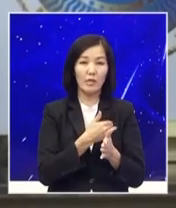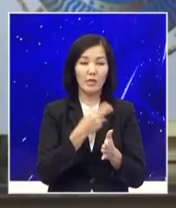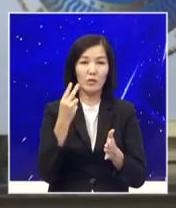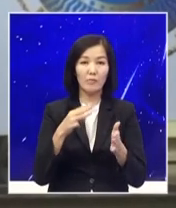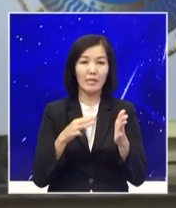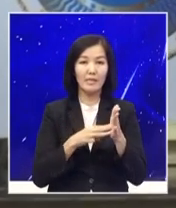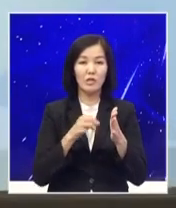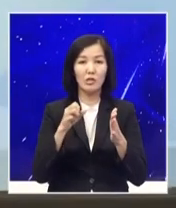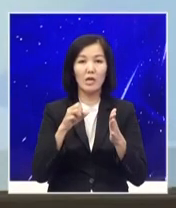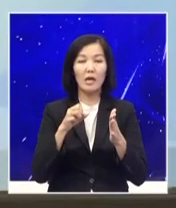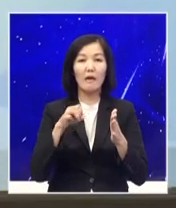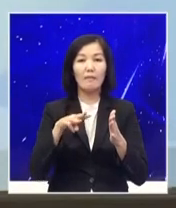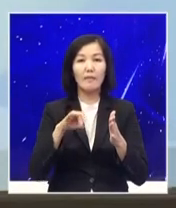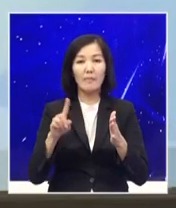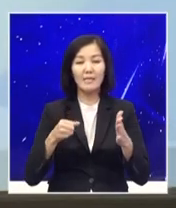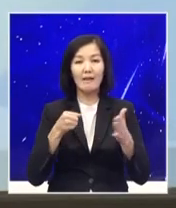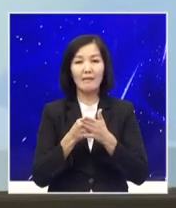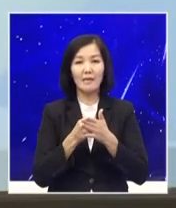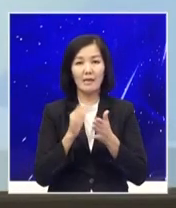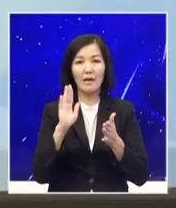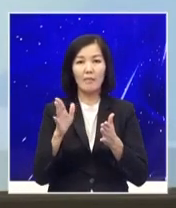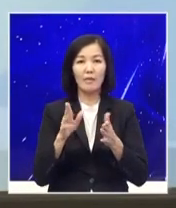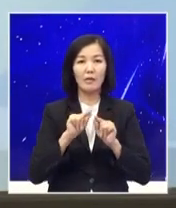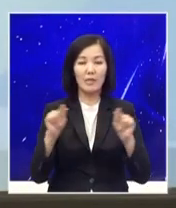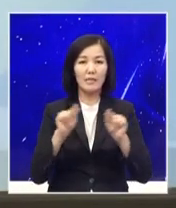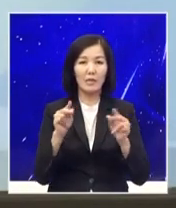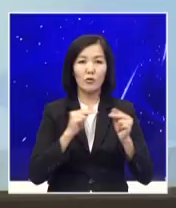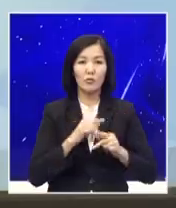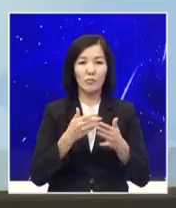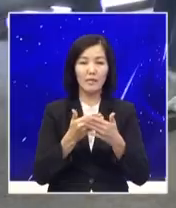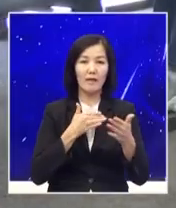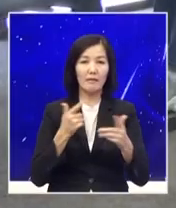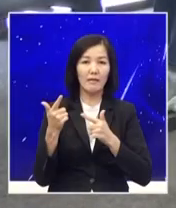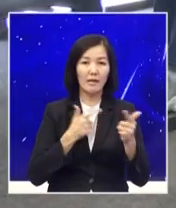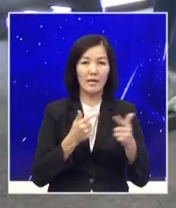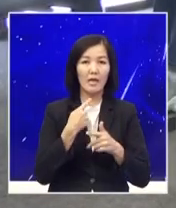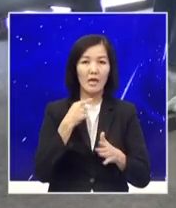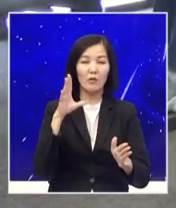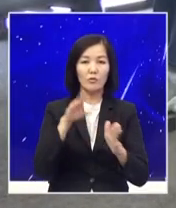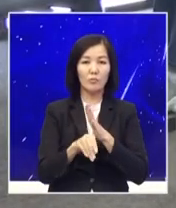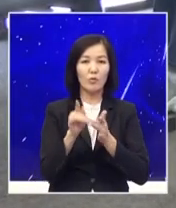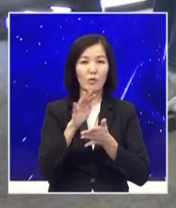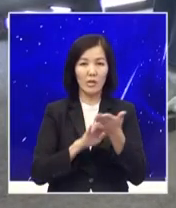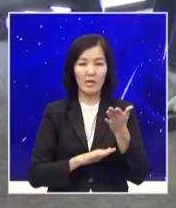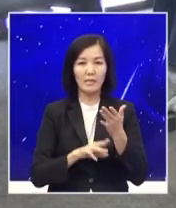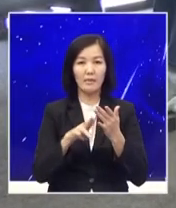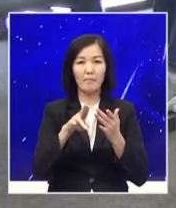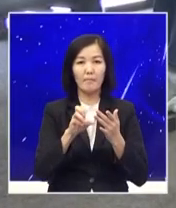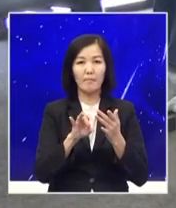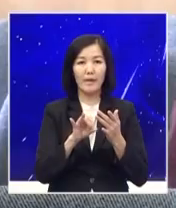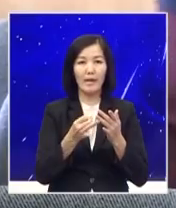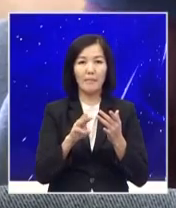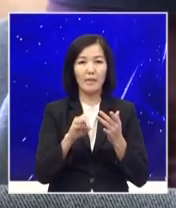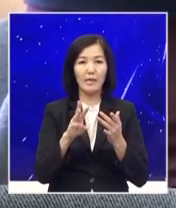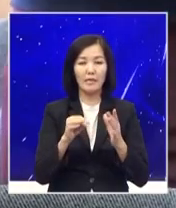28 тамызға дейін қабылданады. Кейін үгіт насихат жұмыстарына даярлық, пікірсайыс, дауыс беру науқанымен жалғасады. Праймериздің қорытынды